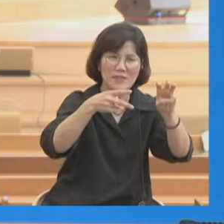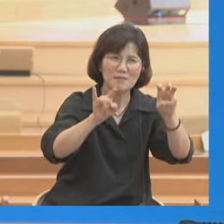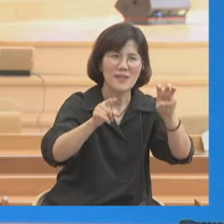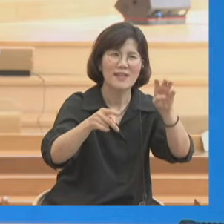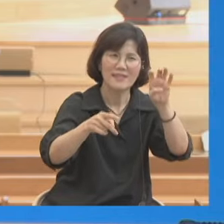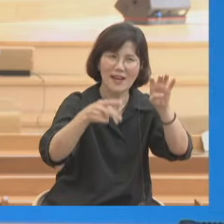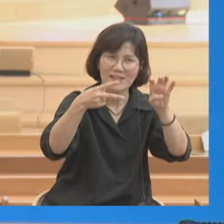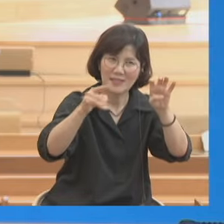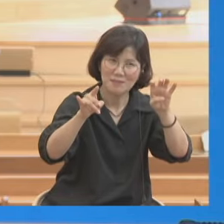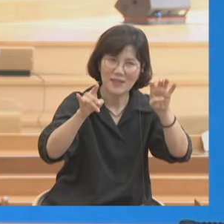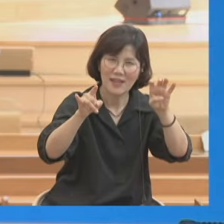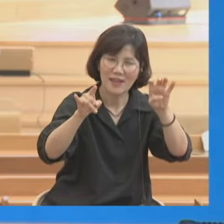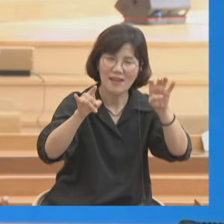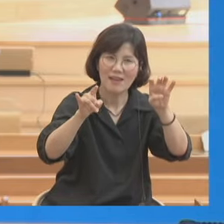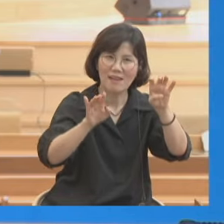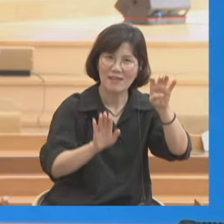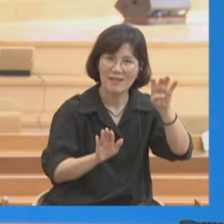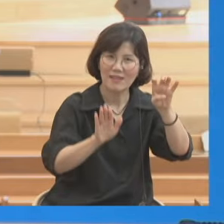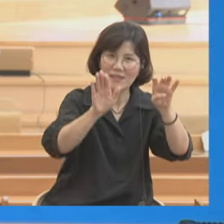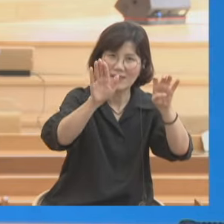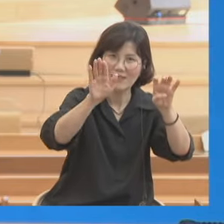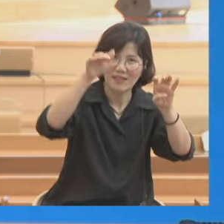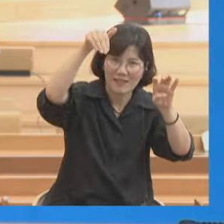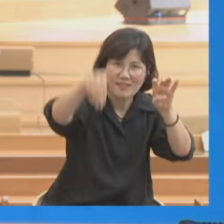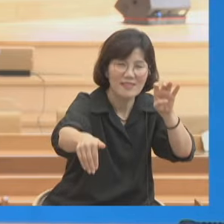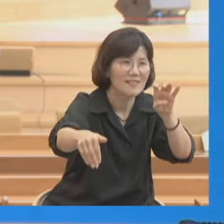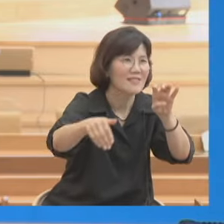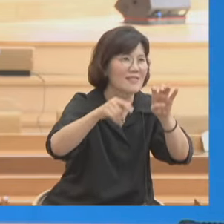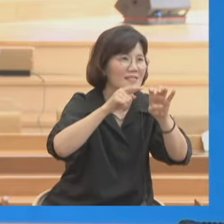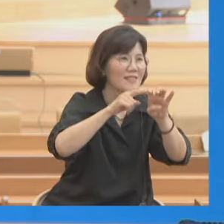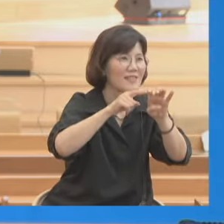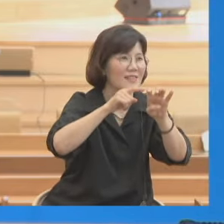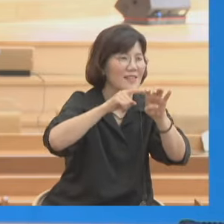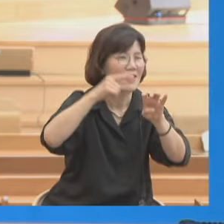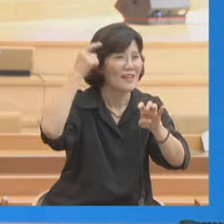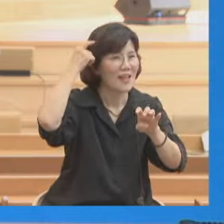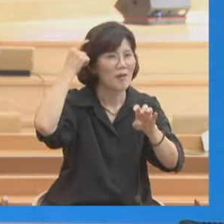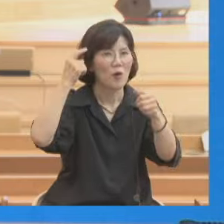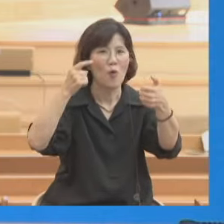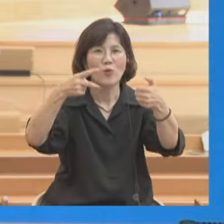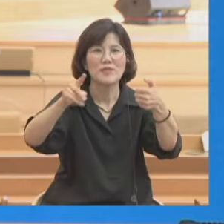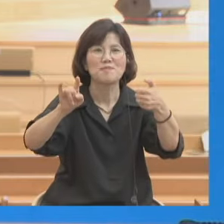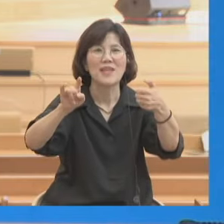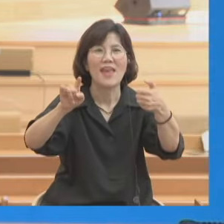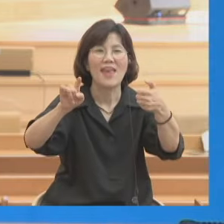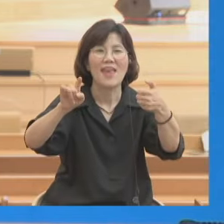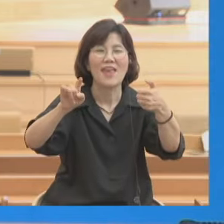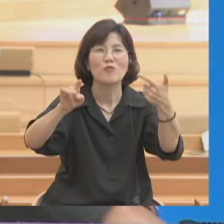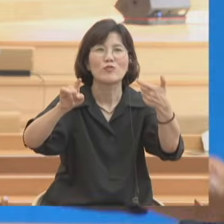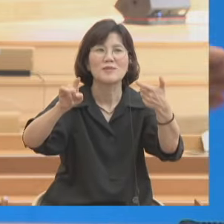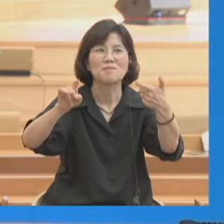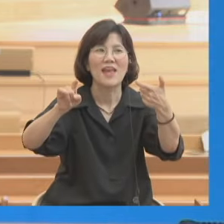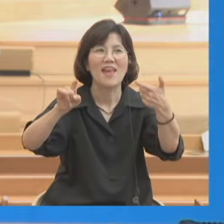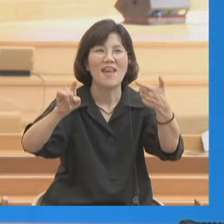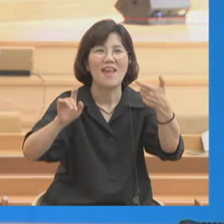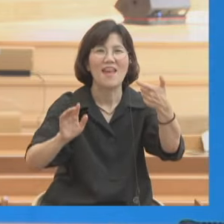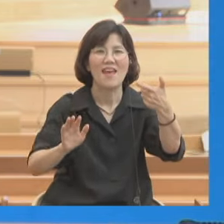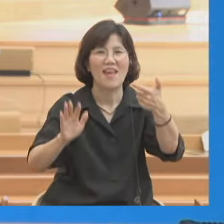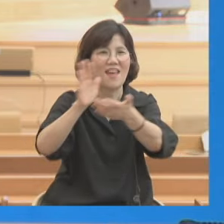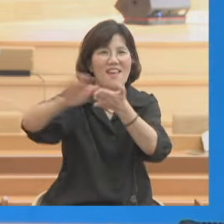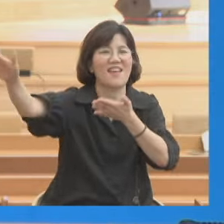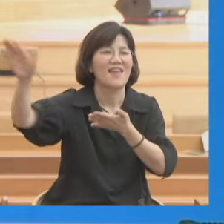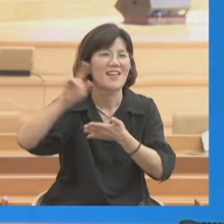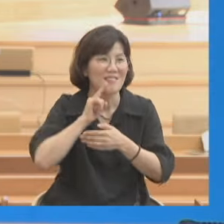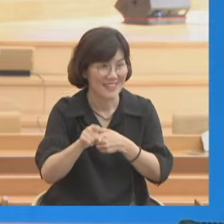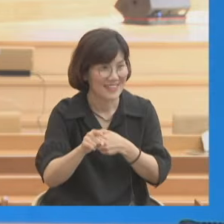나면 급격하게 감소. 그래서 50대, 60대 바라본다? 그러면 유동성 지능은 거의 고갈한 상태예요.